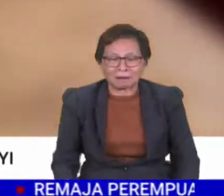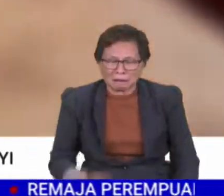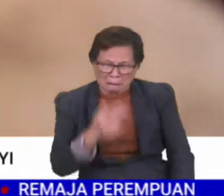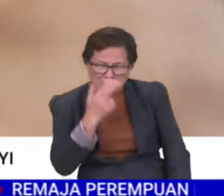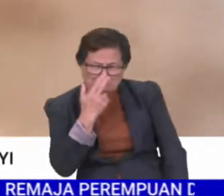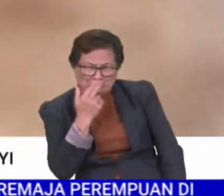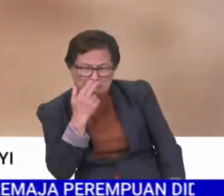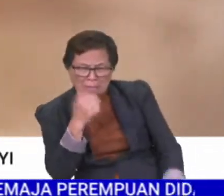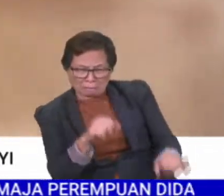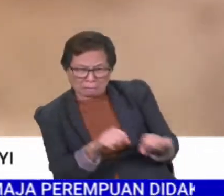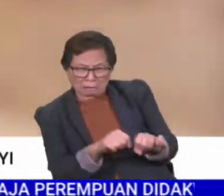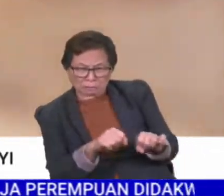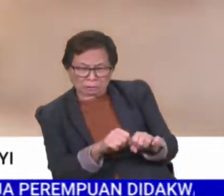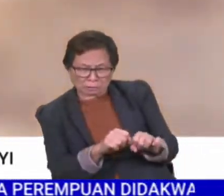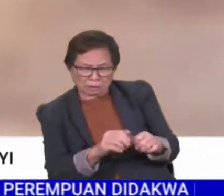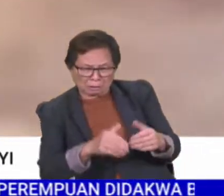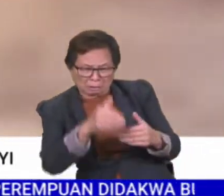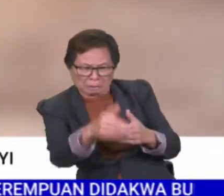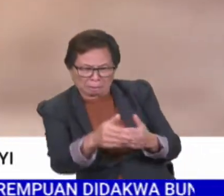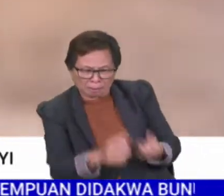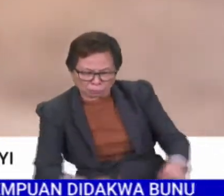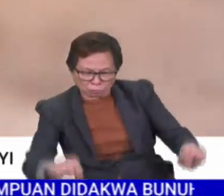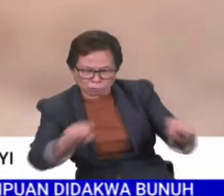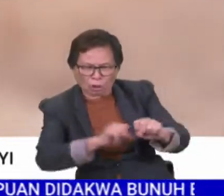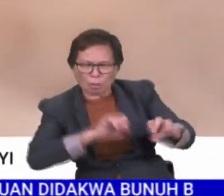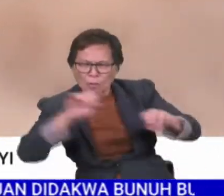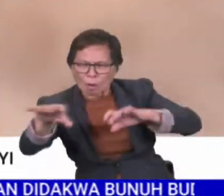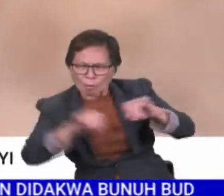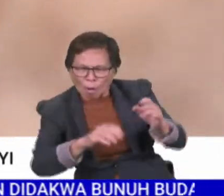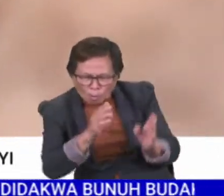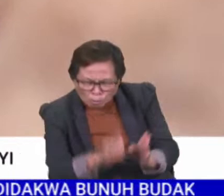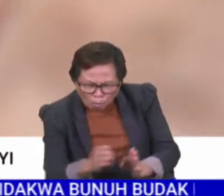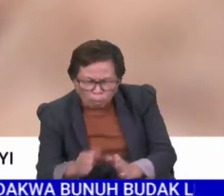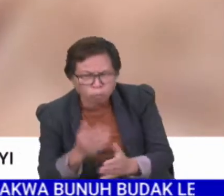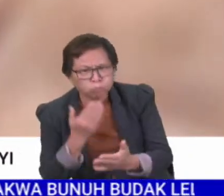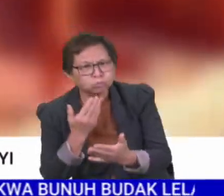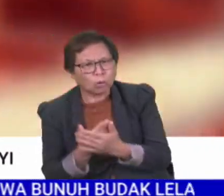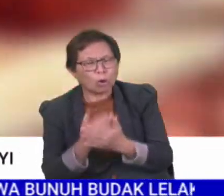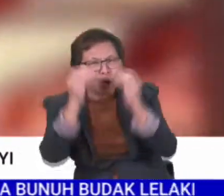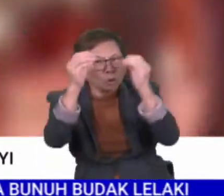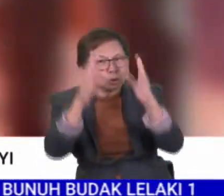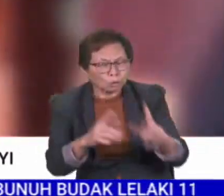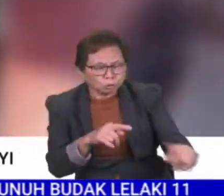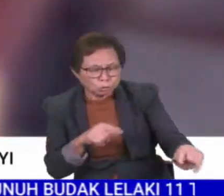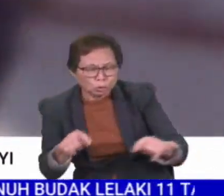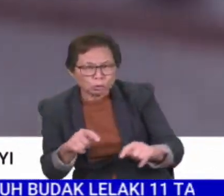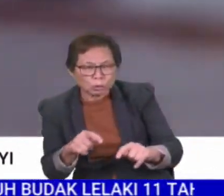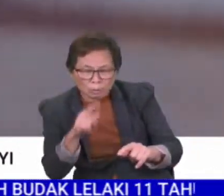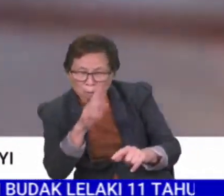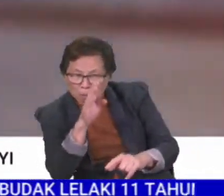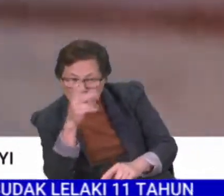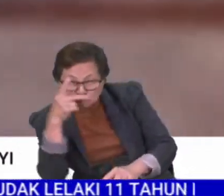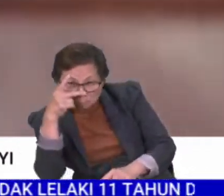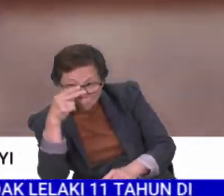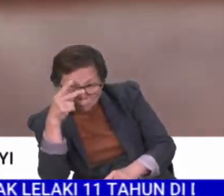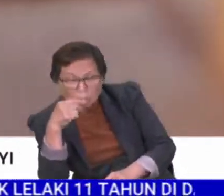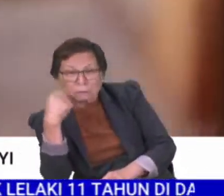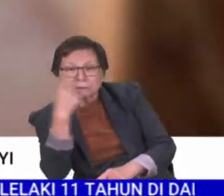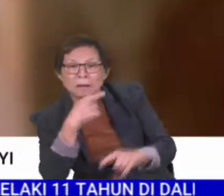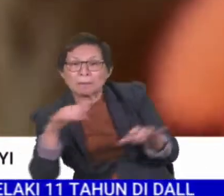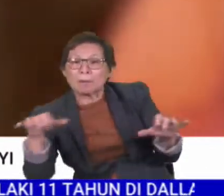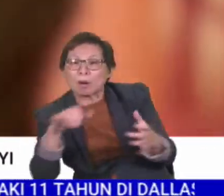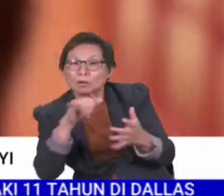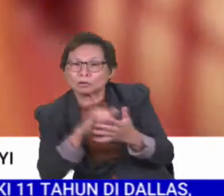Pelik melihat kasut di depan surau yang awalnya bersepah tersusun rapi. Seorang guru bertindak mengintai dan merakam siapa